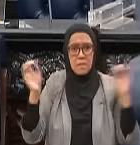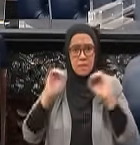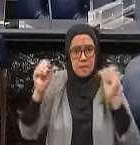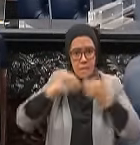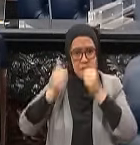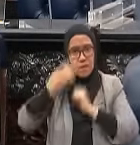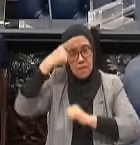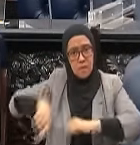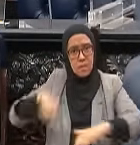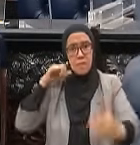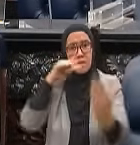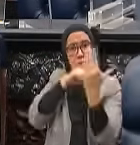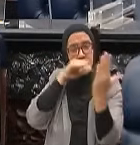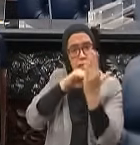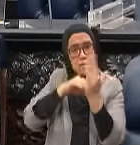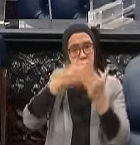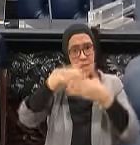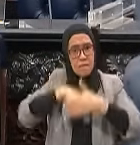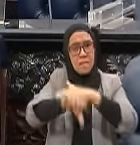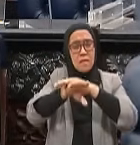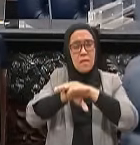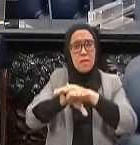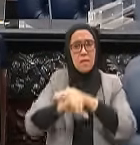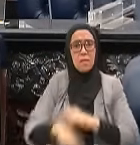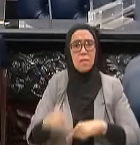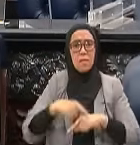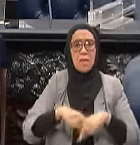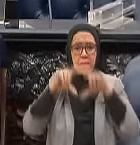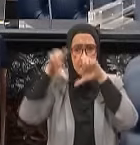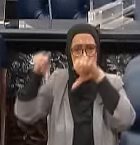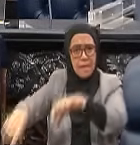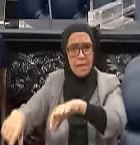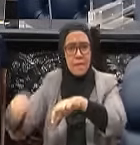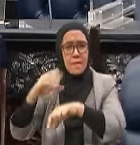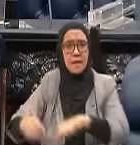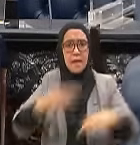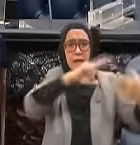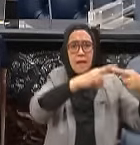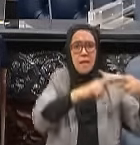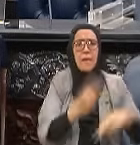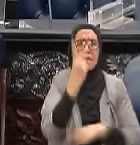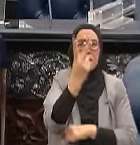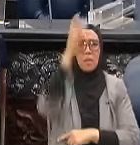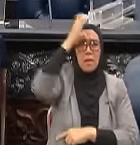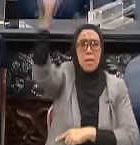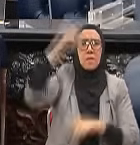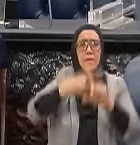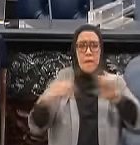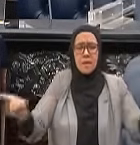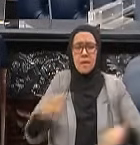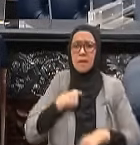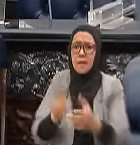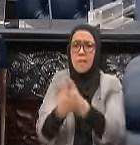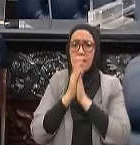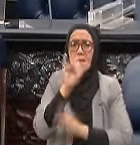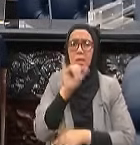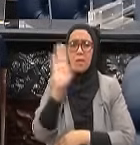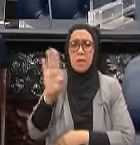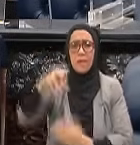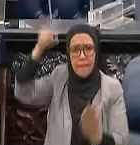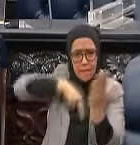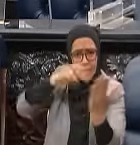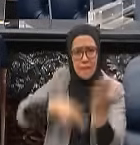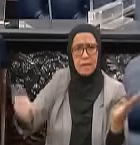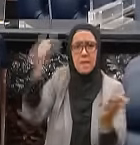pemasangan perbaikan dua perkara konsep yang itu saya minta jambu Matta coba kenyataannya dibawa oleh arus